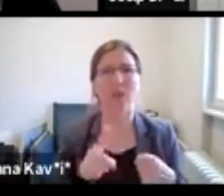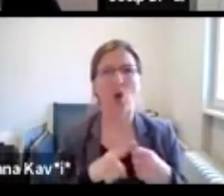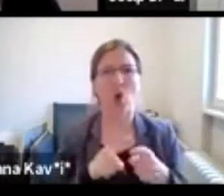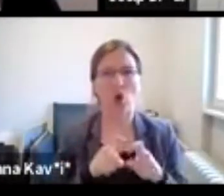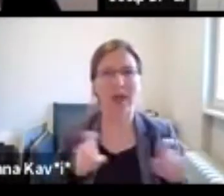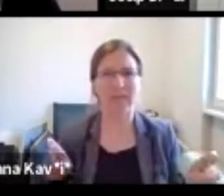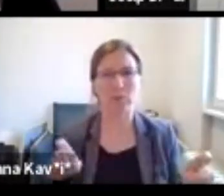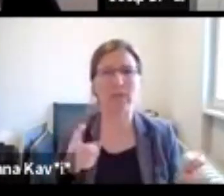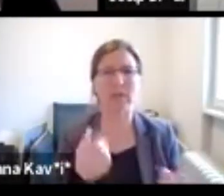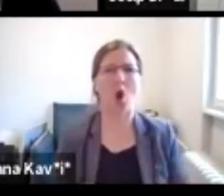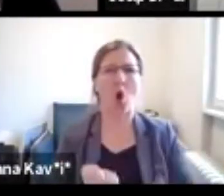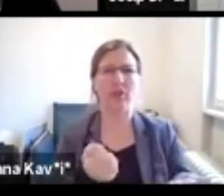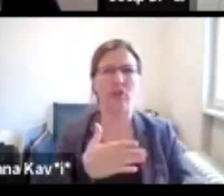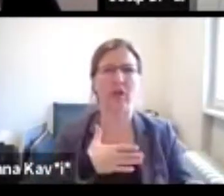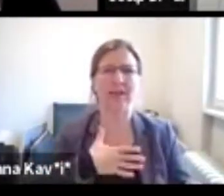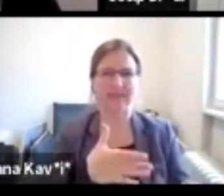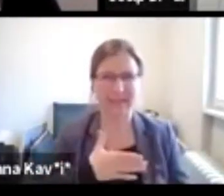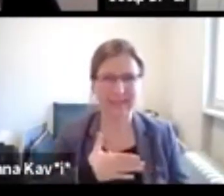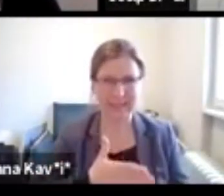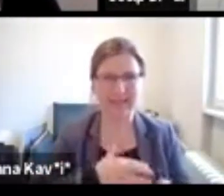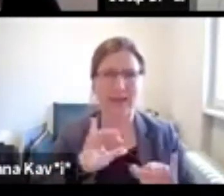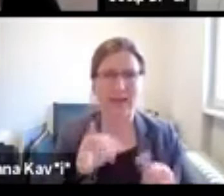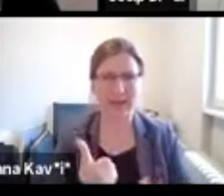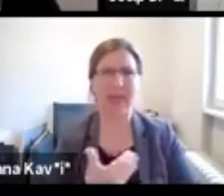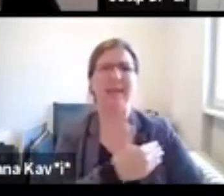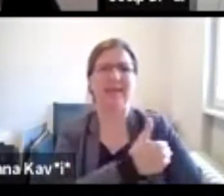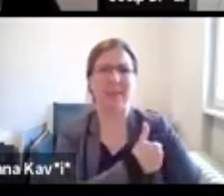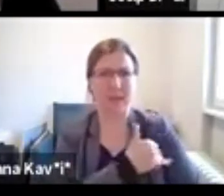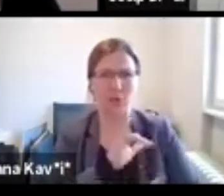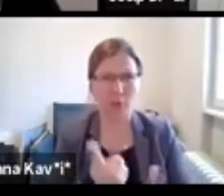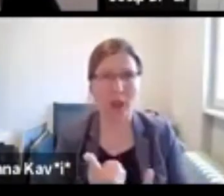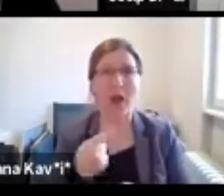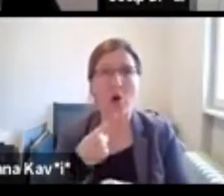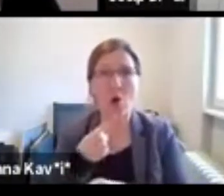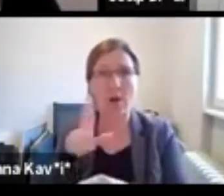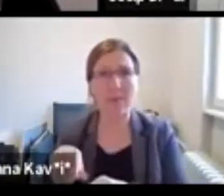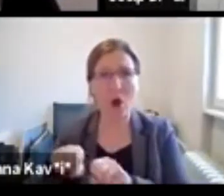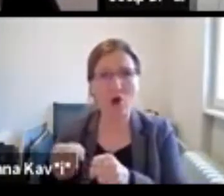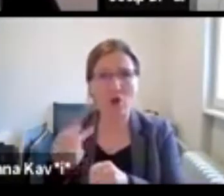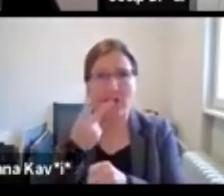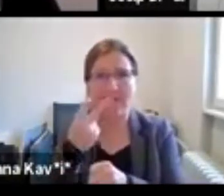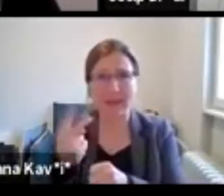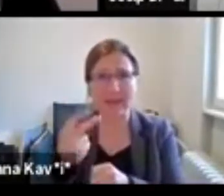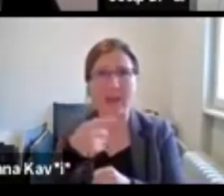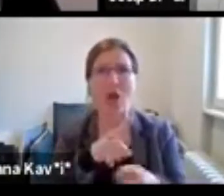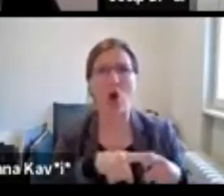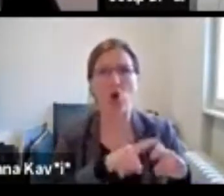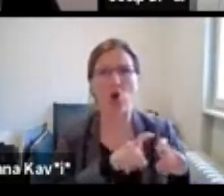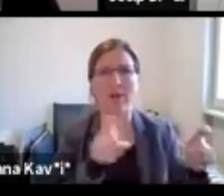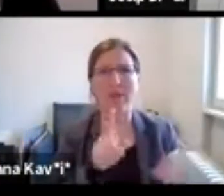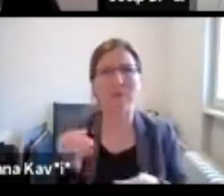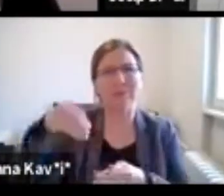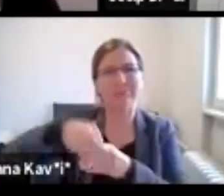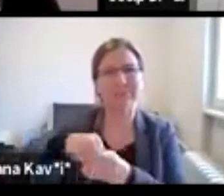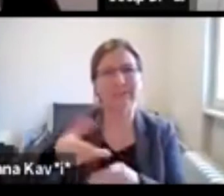kratkog daha, visoke temperature za osobe s oštećenjem vida, ima i mnogo drugih